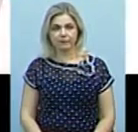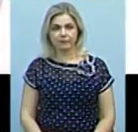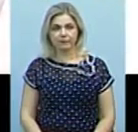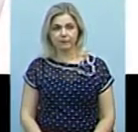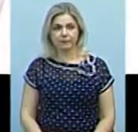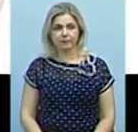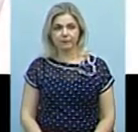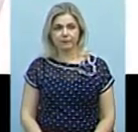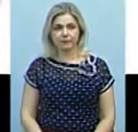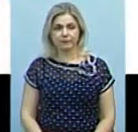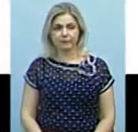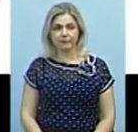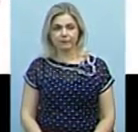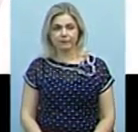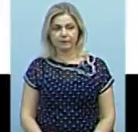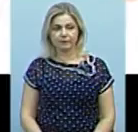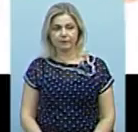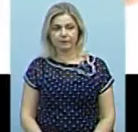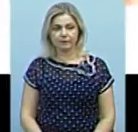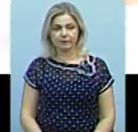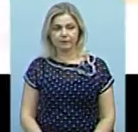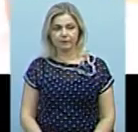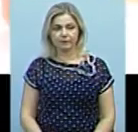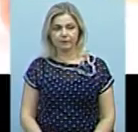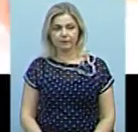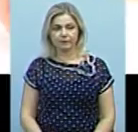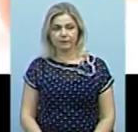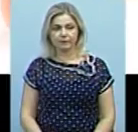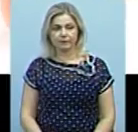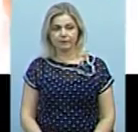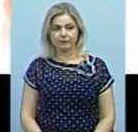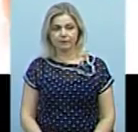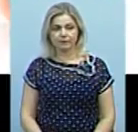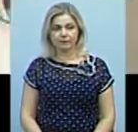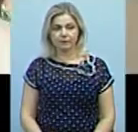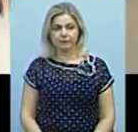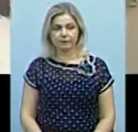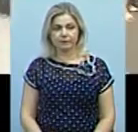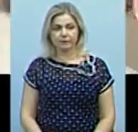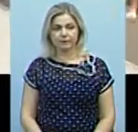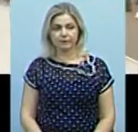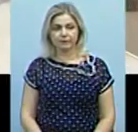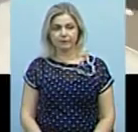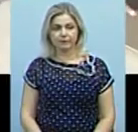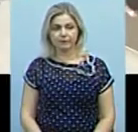це отак от 6 крапочок розположена, то сама верхня в лівому кутку – це буква А. Буква А.